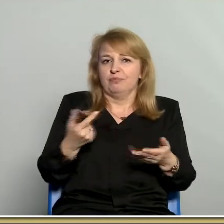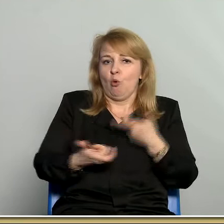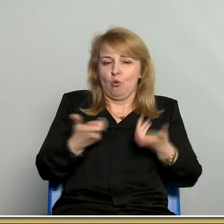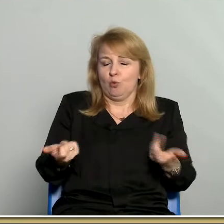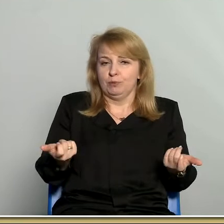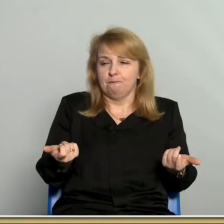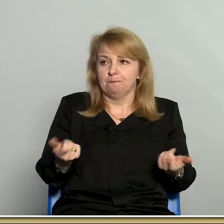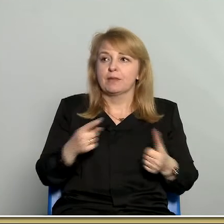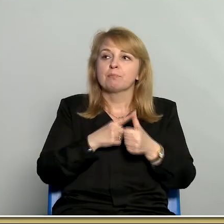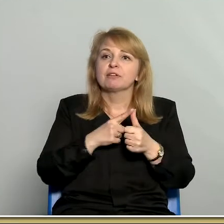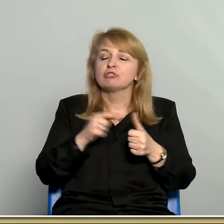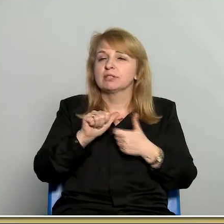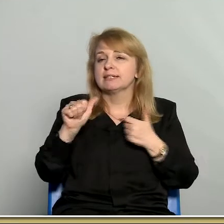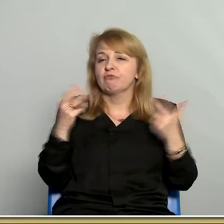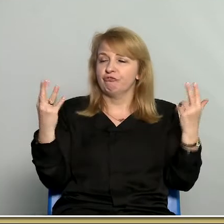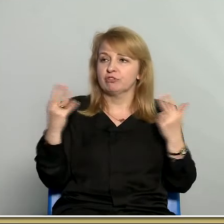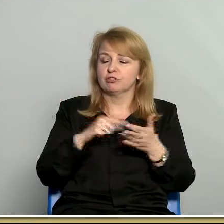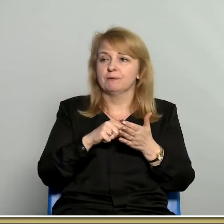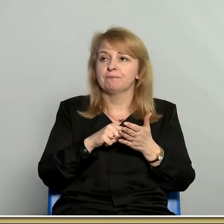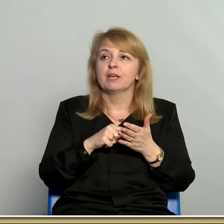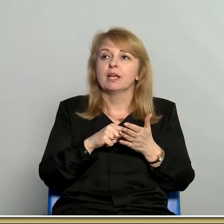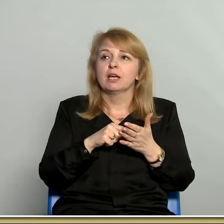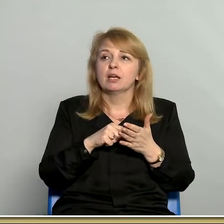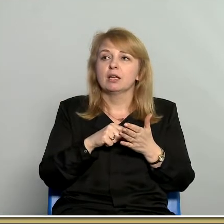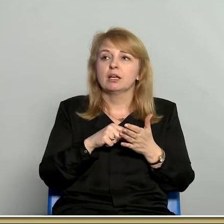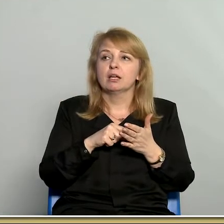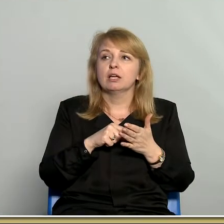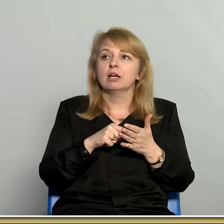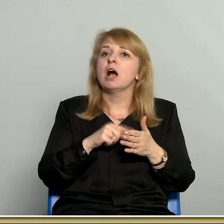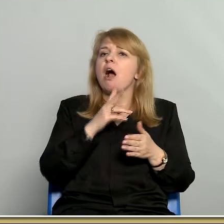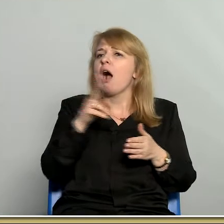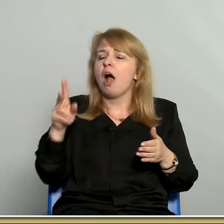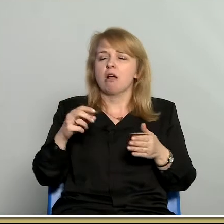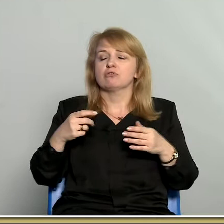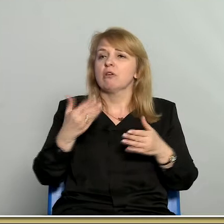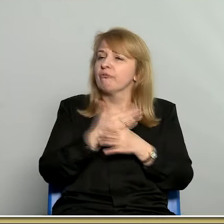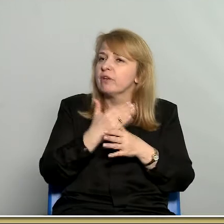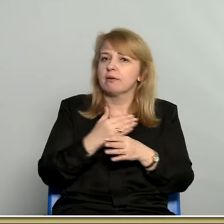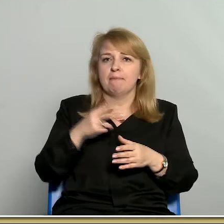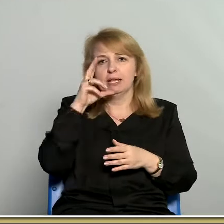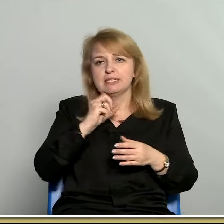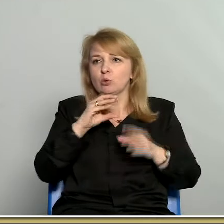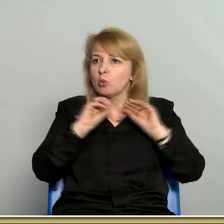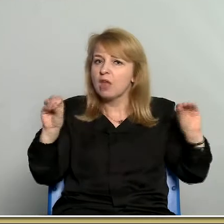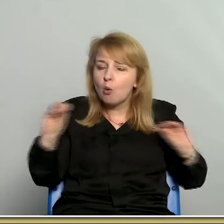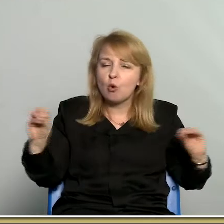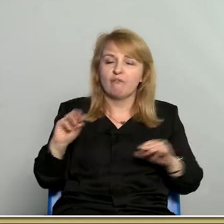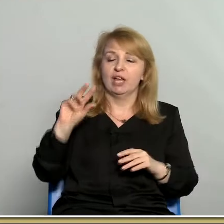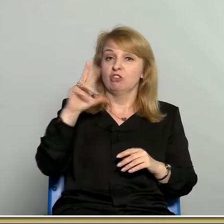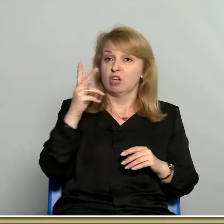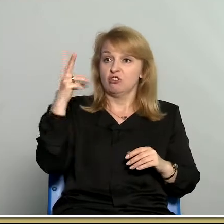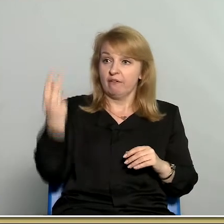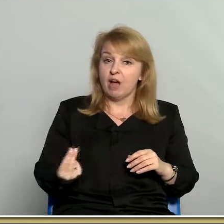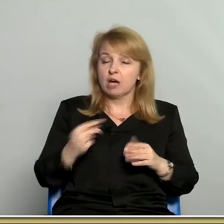Pierwsza rzecz najistotniejsza dla wszystkich związanych, czy dla przedsiębiorców w instytucji naukowych w trzecim kwartale,